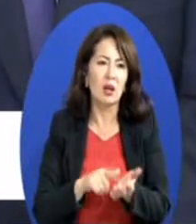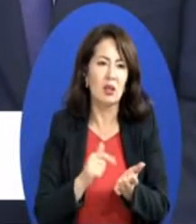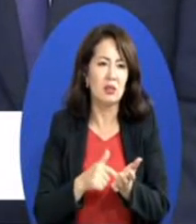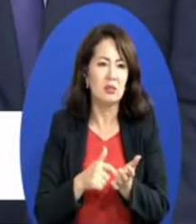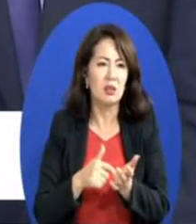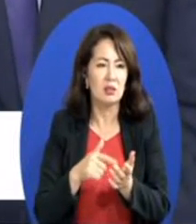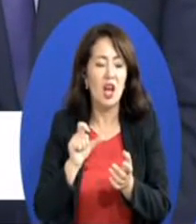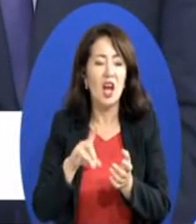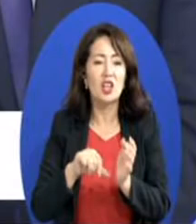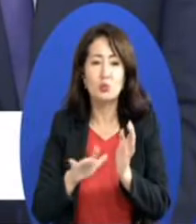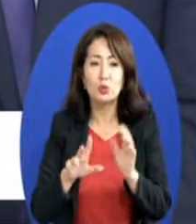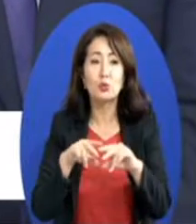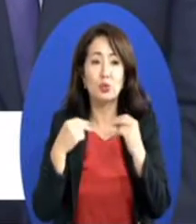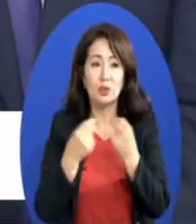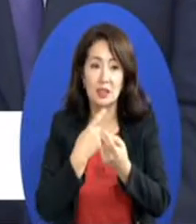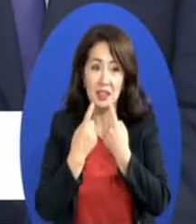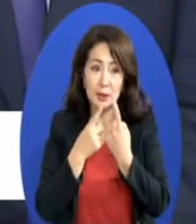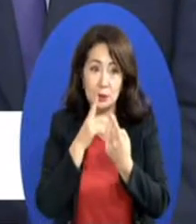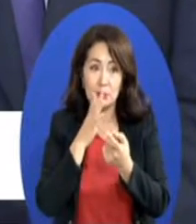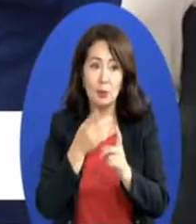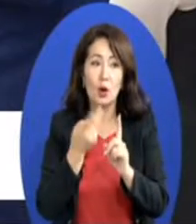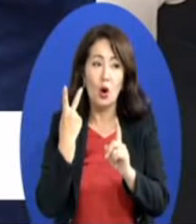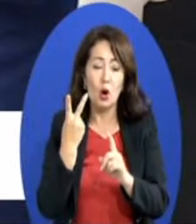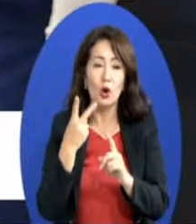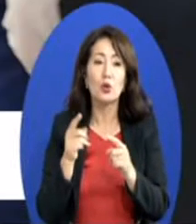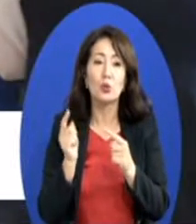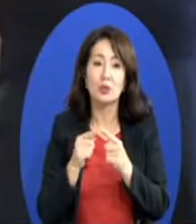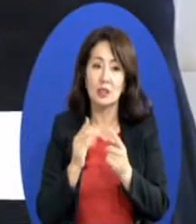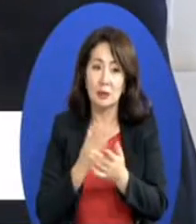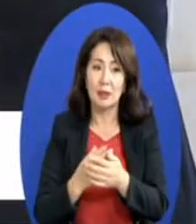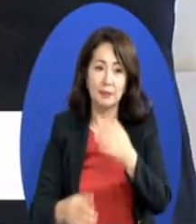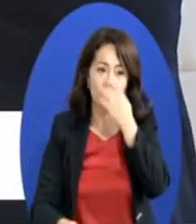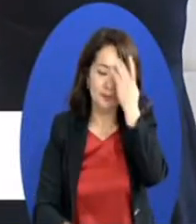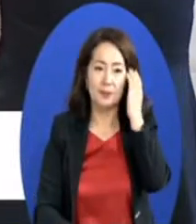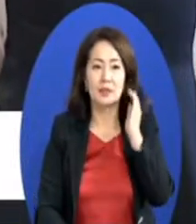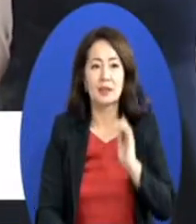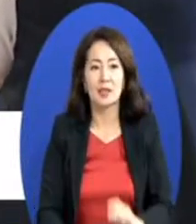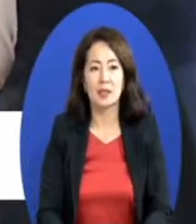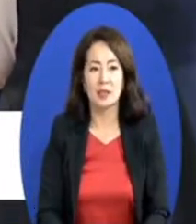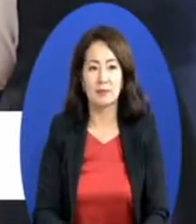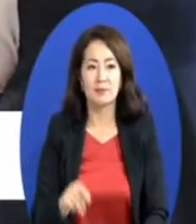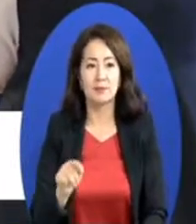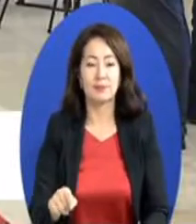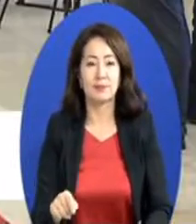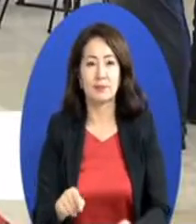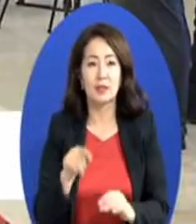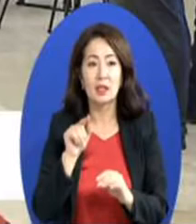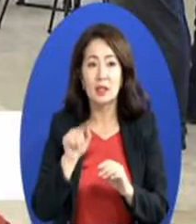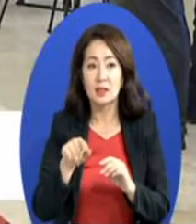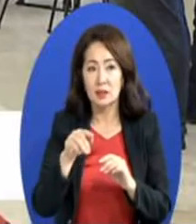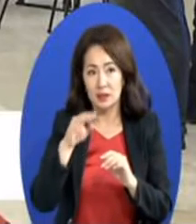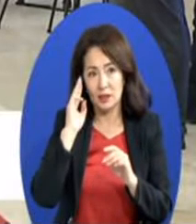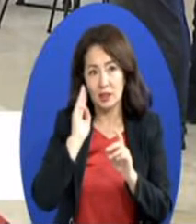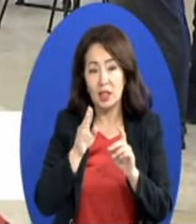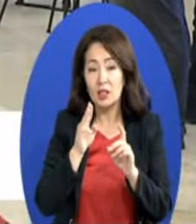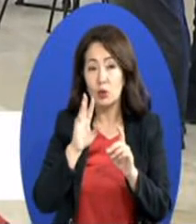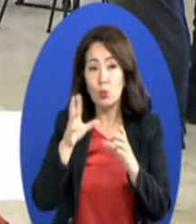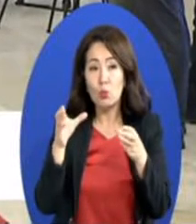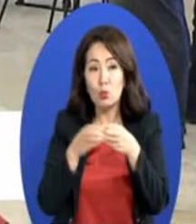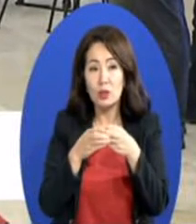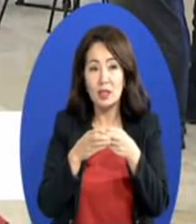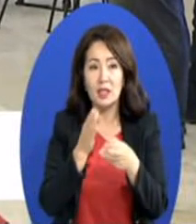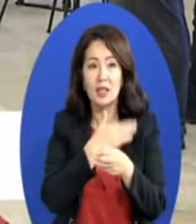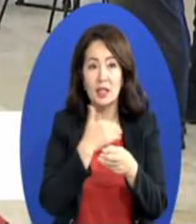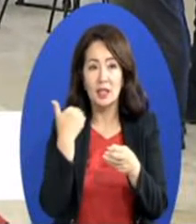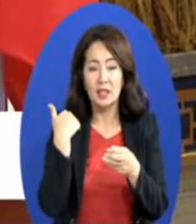нь ээлжид бус чуулганаар хилцүүлэе гэдэг ийм л хоёр үндэсэл байгаа. Түүнчлэн Монгол Ардын намын бүлэг шин дэд даргатай болсон байна. Өмнө бүлгийн дэд